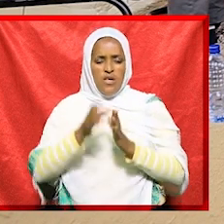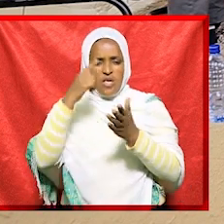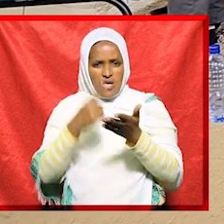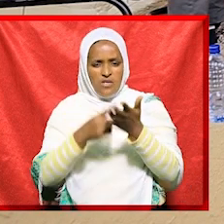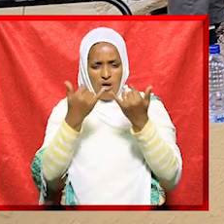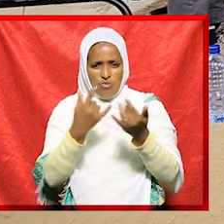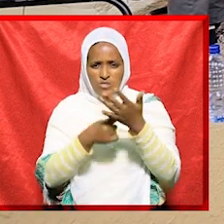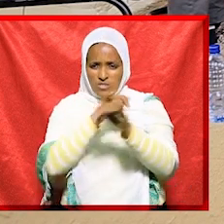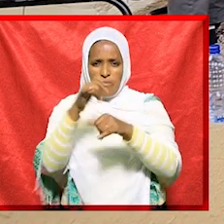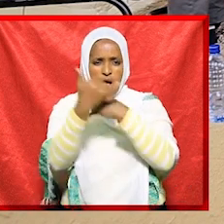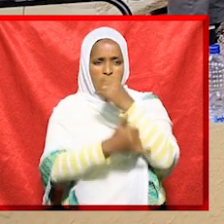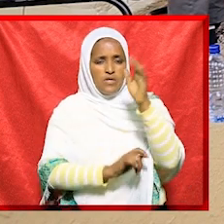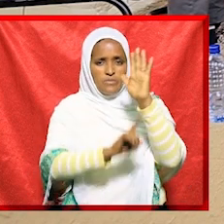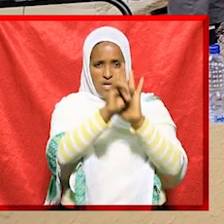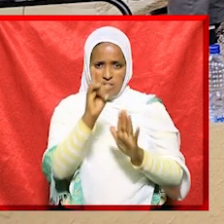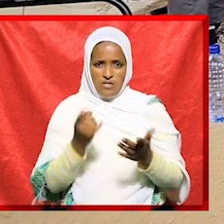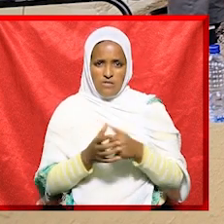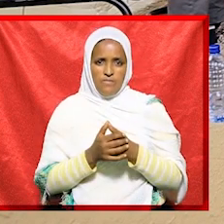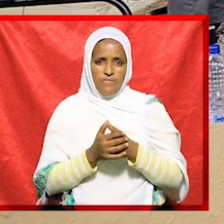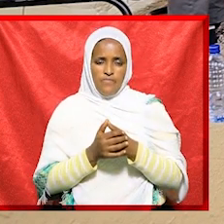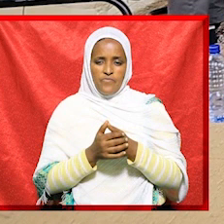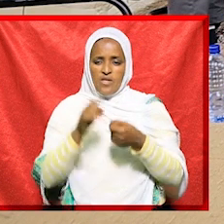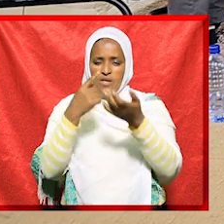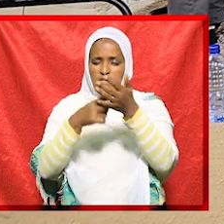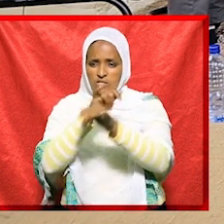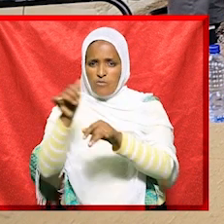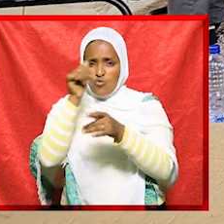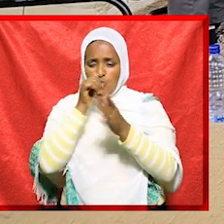ይሁት ይሄን አሁን እንዲሁነ ነው ሀገር ምን ገነባ